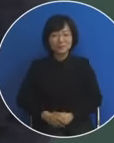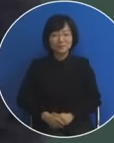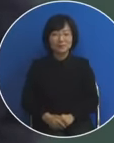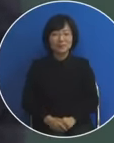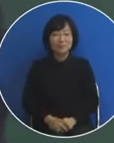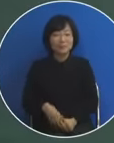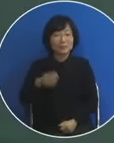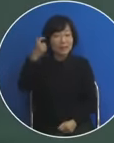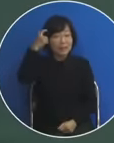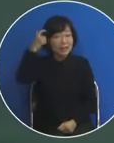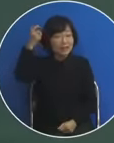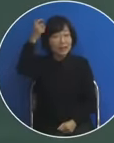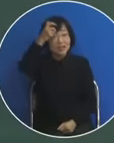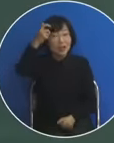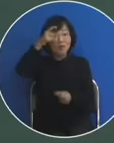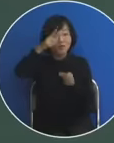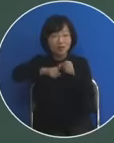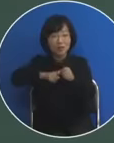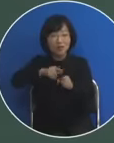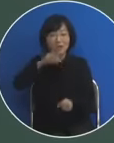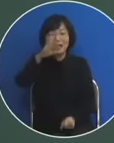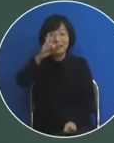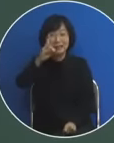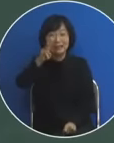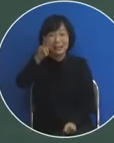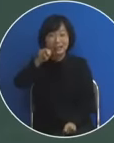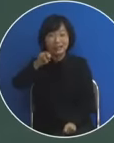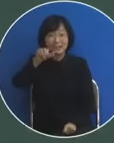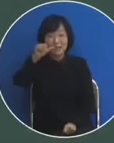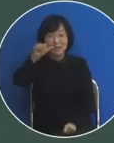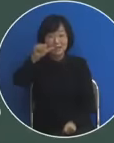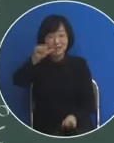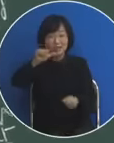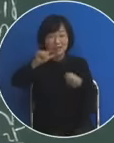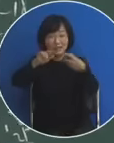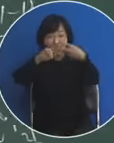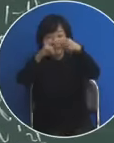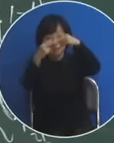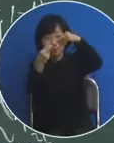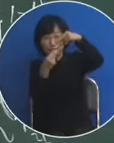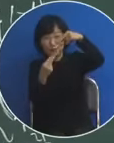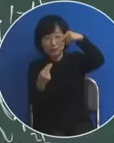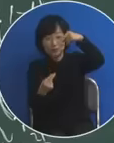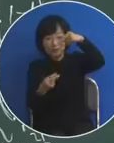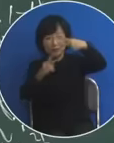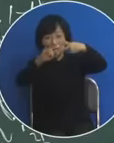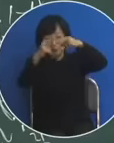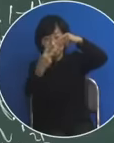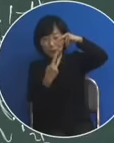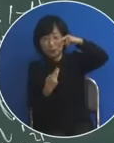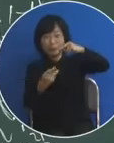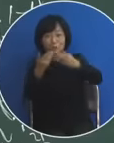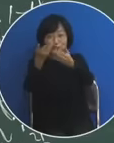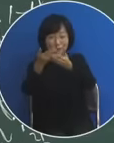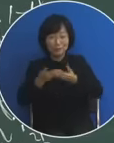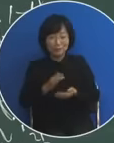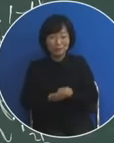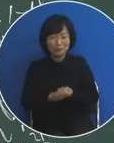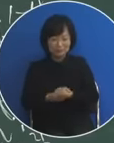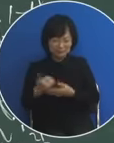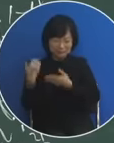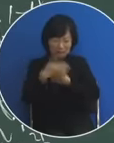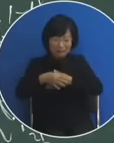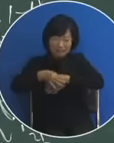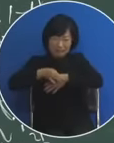영적 DNA를 갖추게 하는 겁니다. It says equip yourself with spiritual DNA. 육신 DNA는 안 바뀔지 몰라도 영적